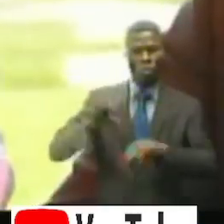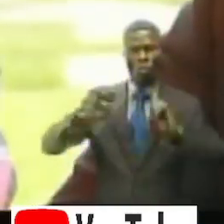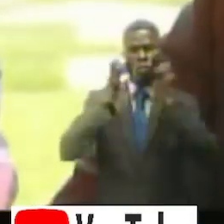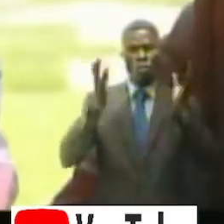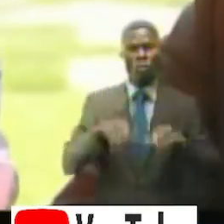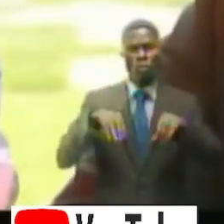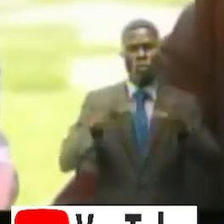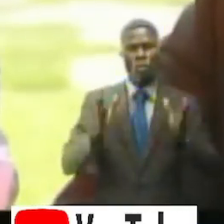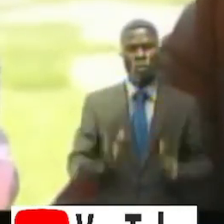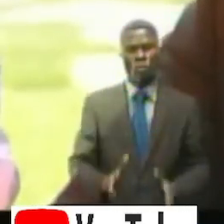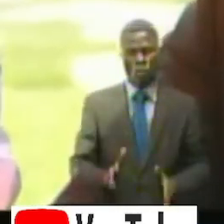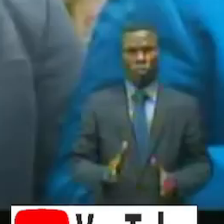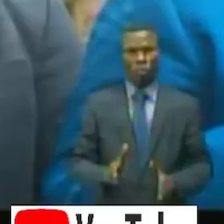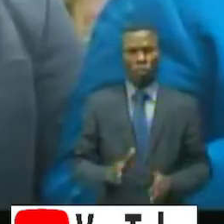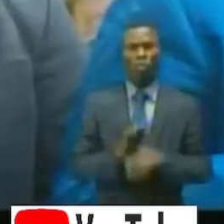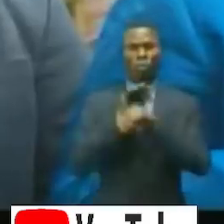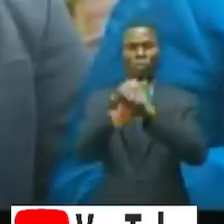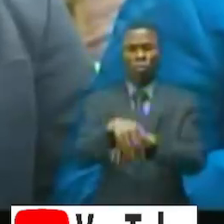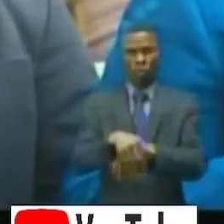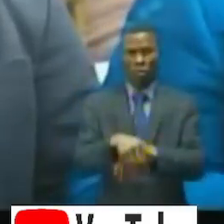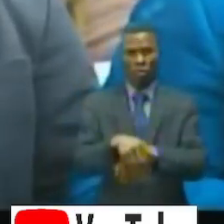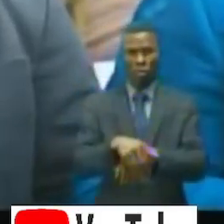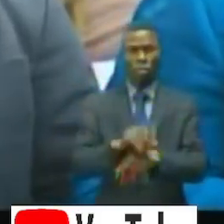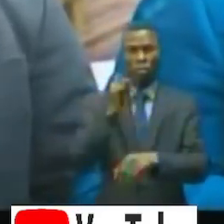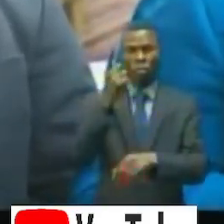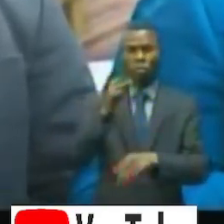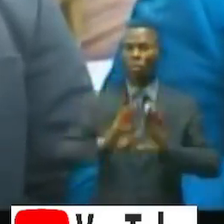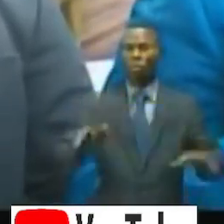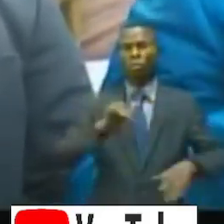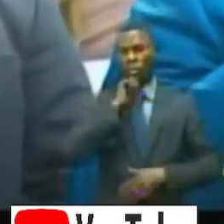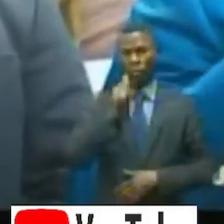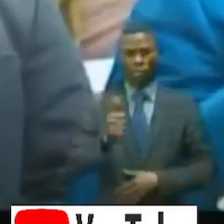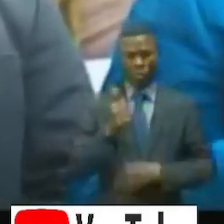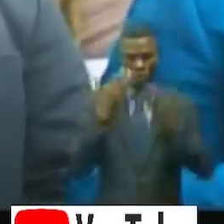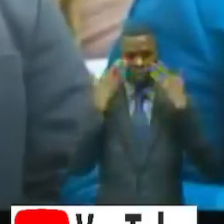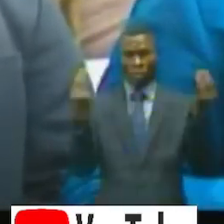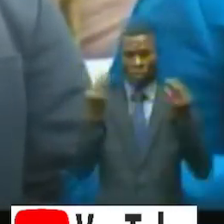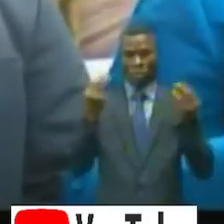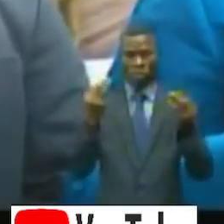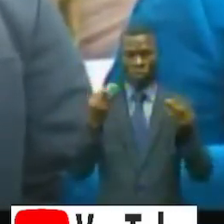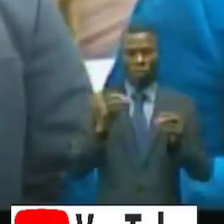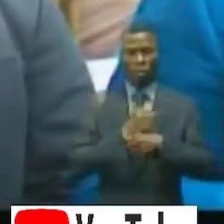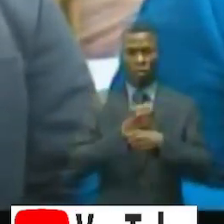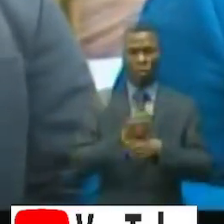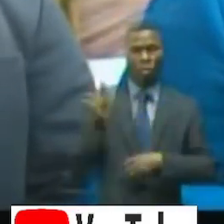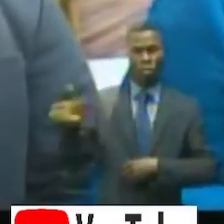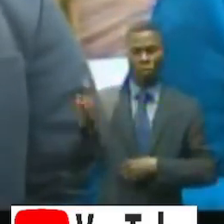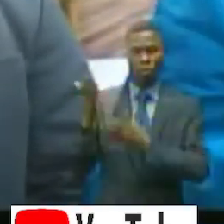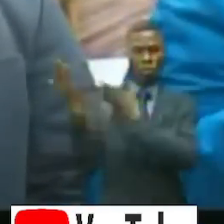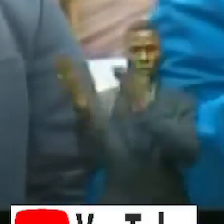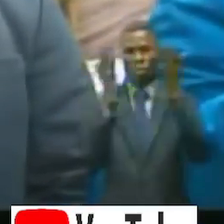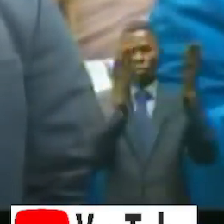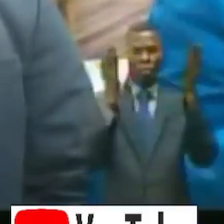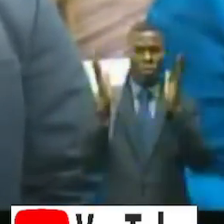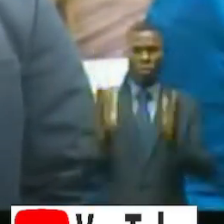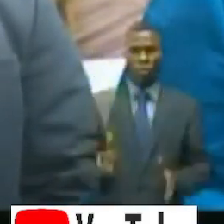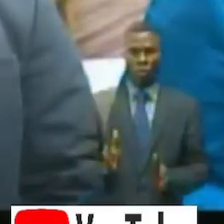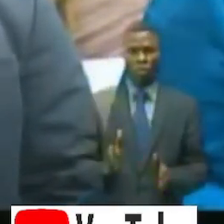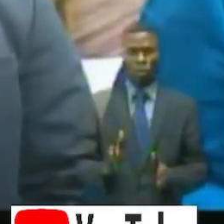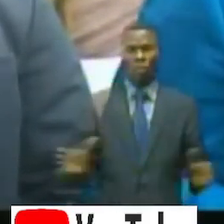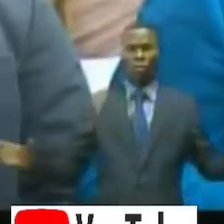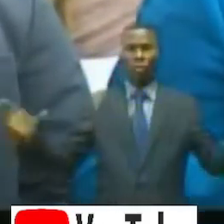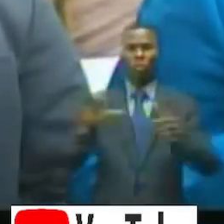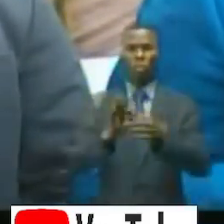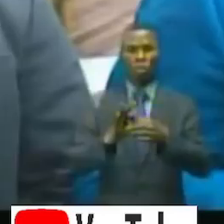entrepreneurs congolais qui adhèrent. Seul, on n'y arrivera pas. Voilà pourquoi nous avons créé la Chambre de commerce pour